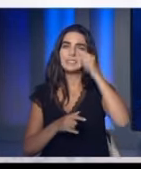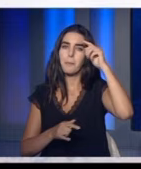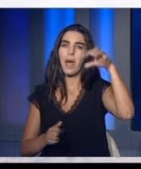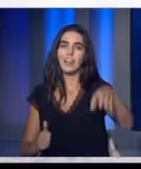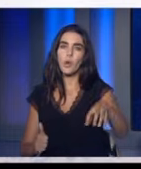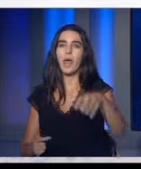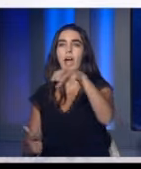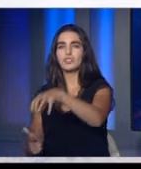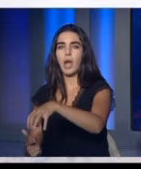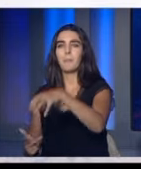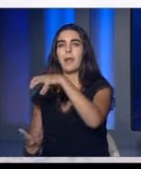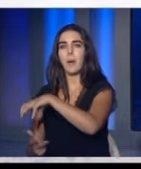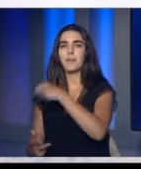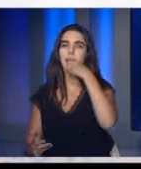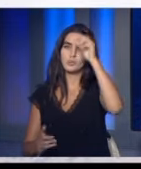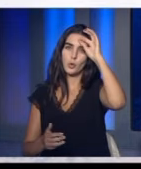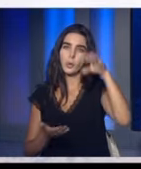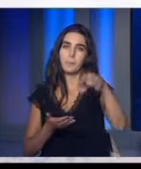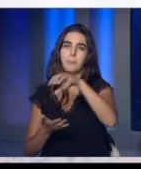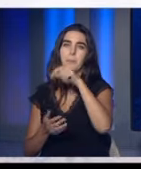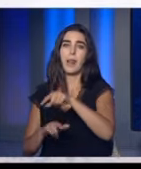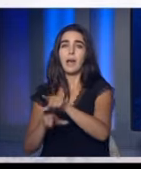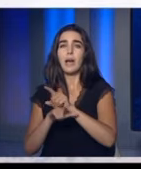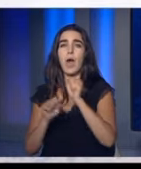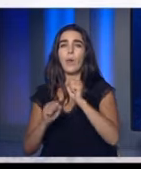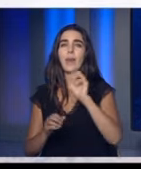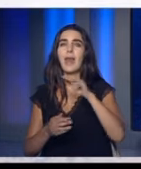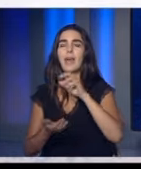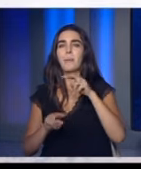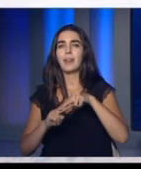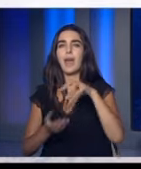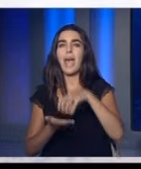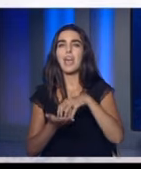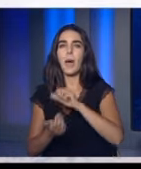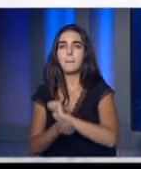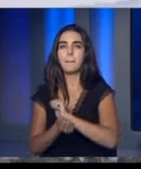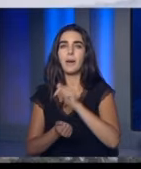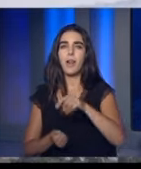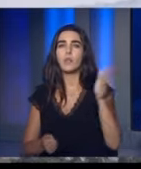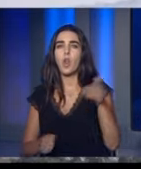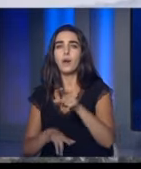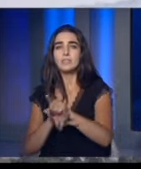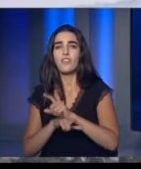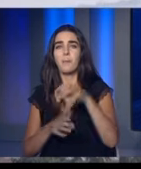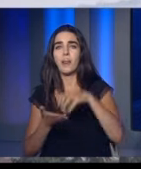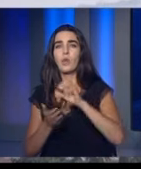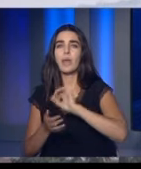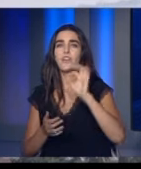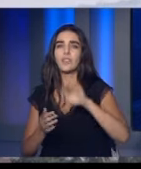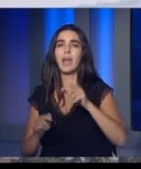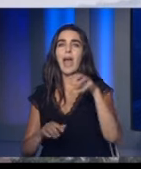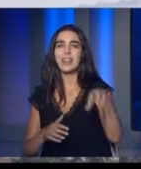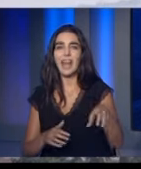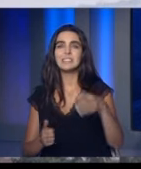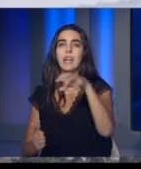الحربي الإسرائيلي غارات على عيترون، عيت الشعب، راميا، كما استهدفت المدفعية الإسرائيلية بلدة الخيام. واستهدفت